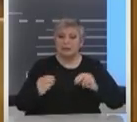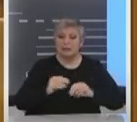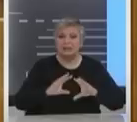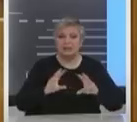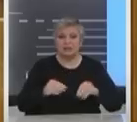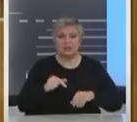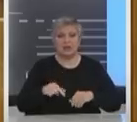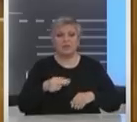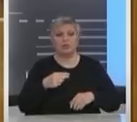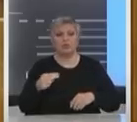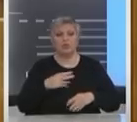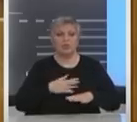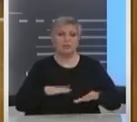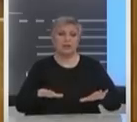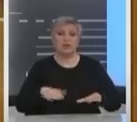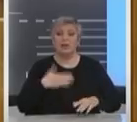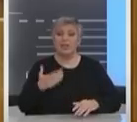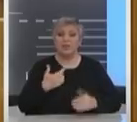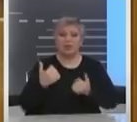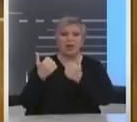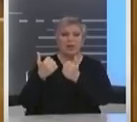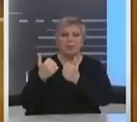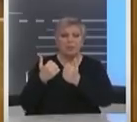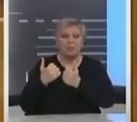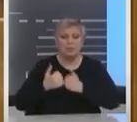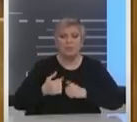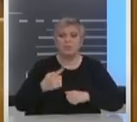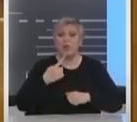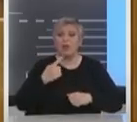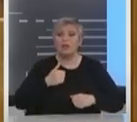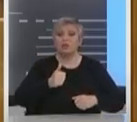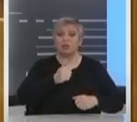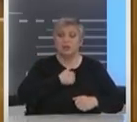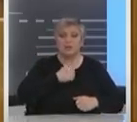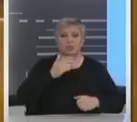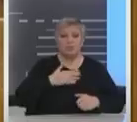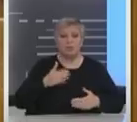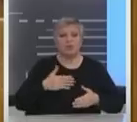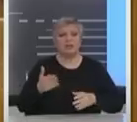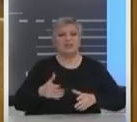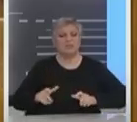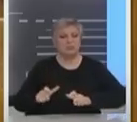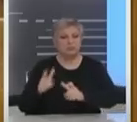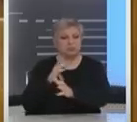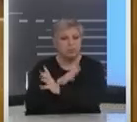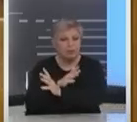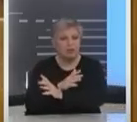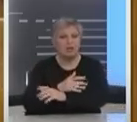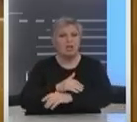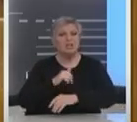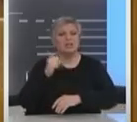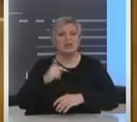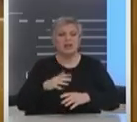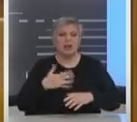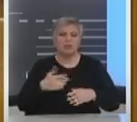νόμο. Αποκρούστηκαν έτσι απαιτήσεις για θεσμοθέτηση της ανταπεργίας, για αλλαγές στους χρόνους προκήρυξης των απεργιών και μια σειρά από άλλες